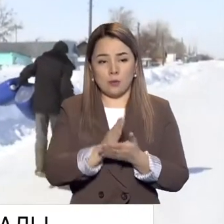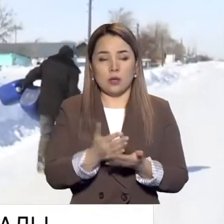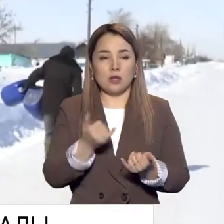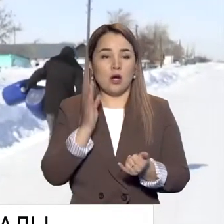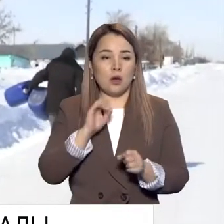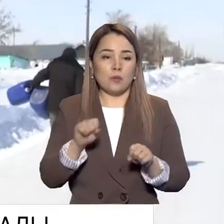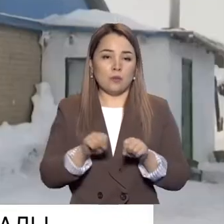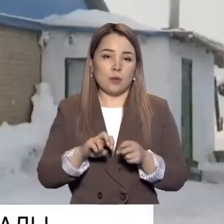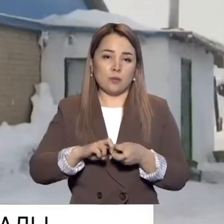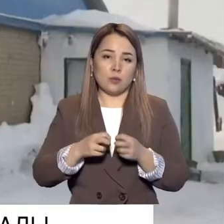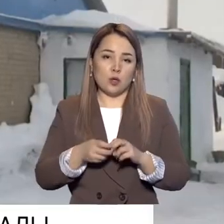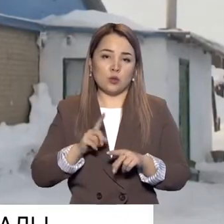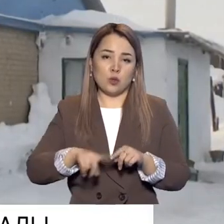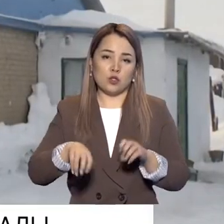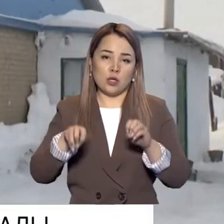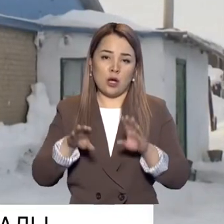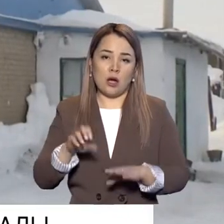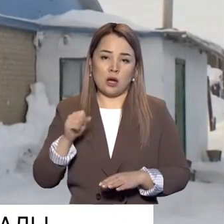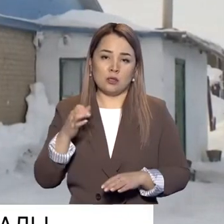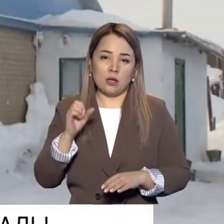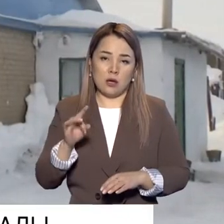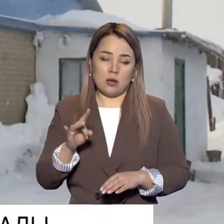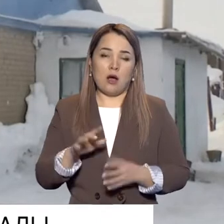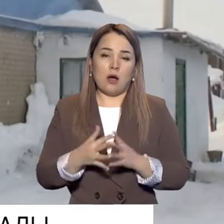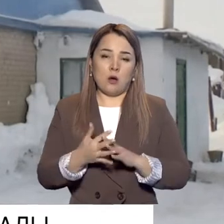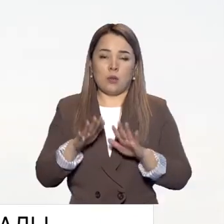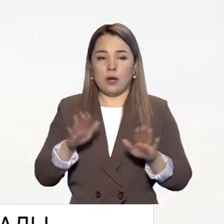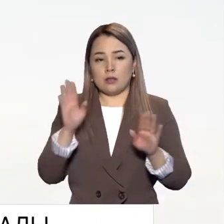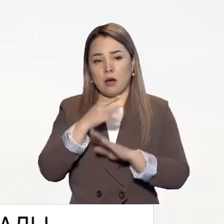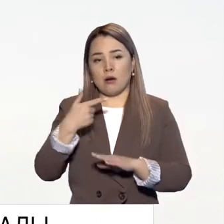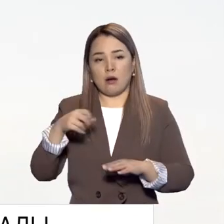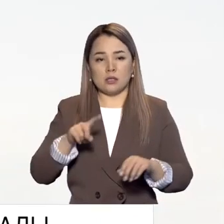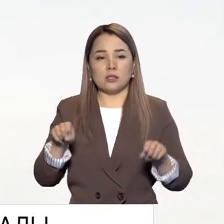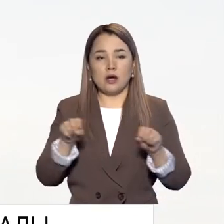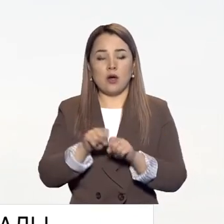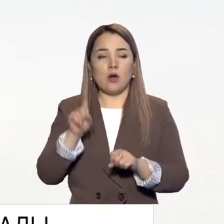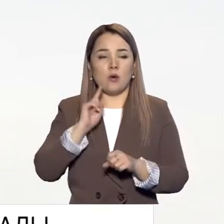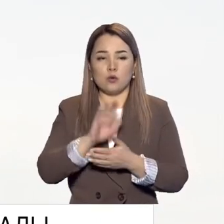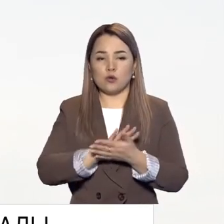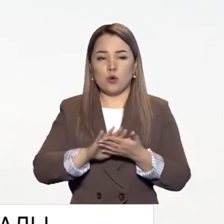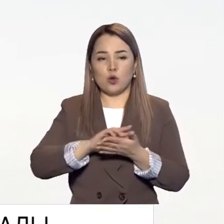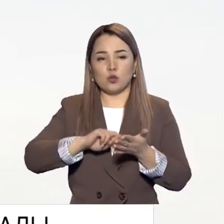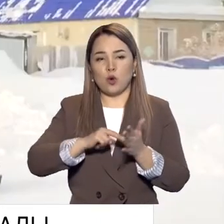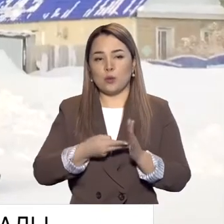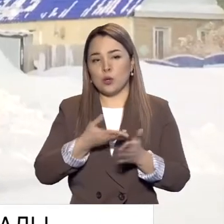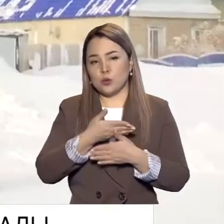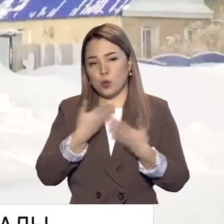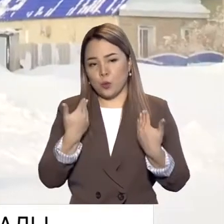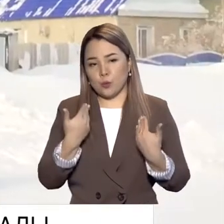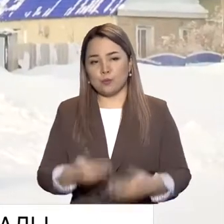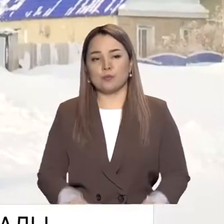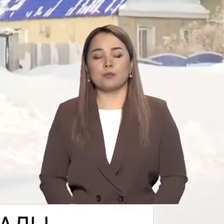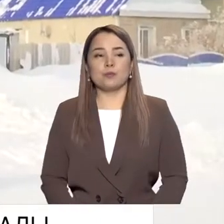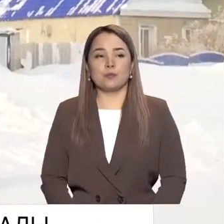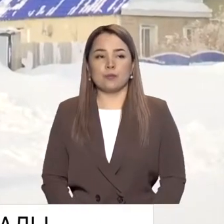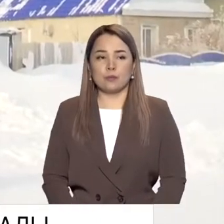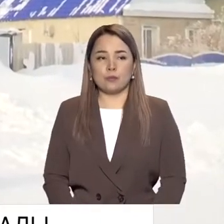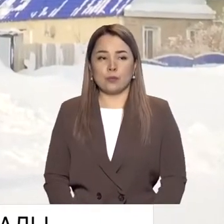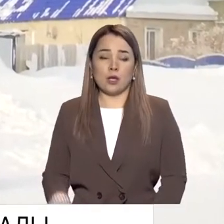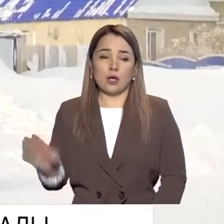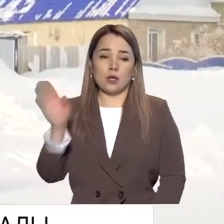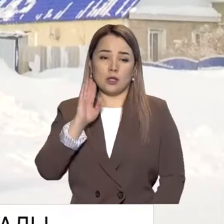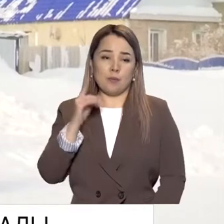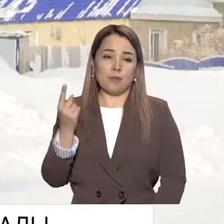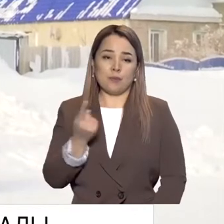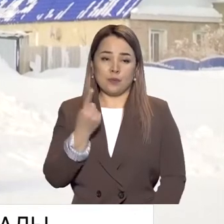алдағы 2 жылда шешіледі деп отырған Айсар ауылына табиғи газ тарту әзір мүлде жоспарда жоқ. Қарамы алдымен суды